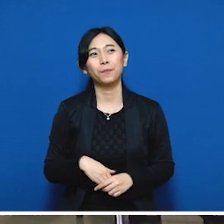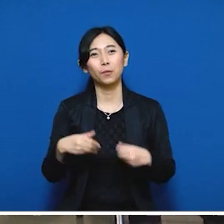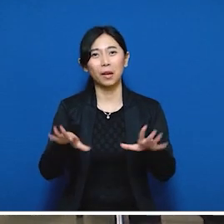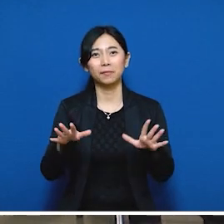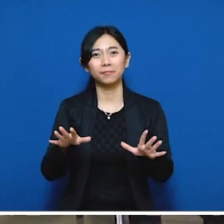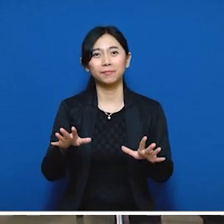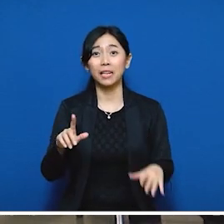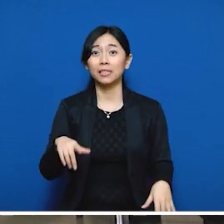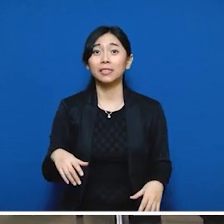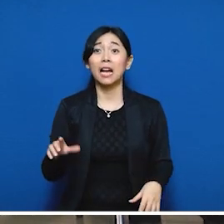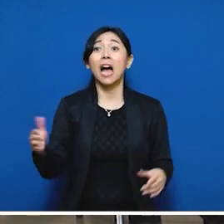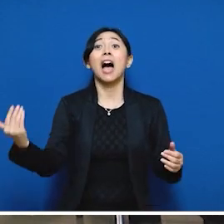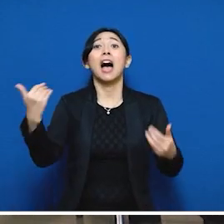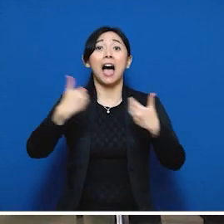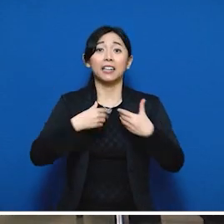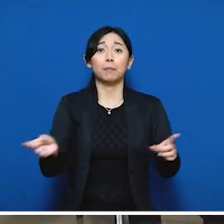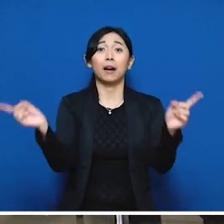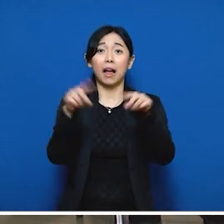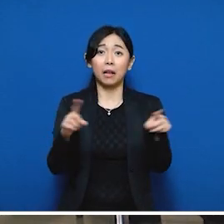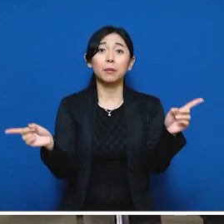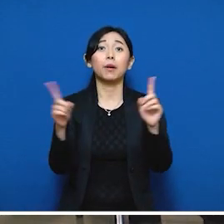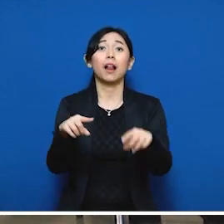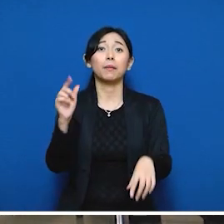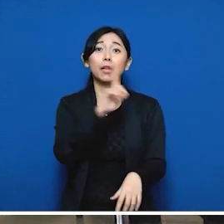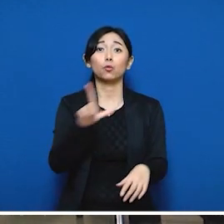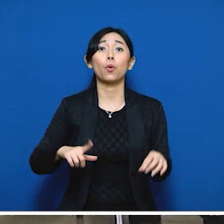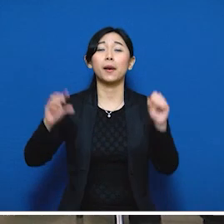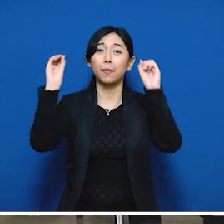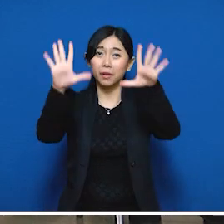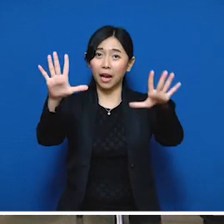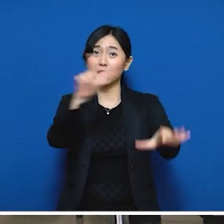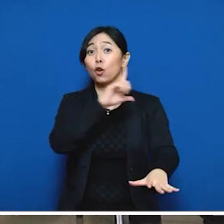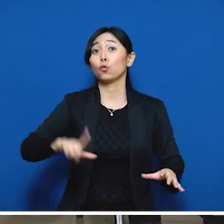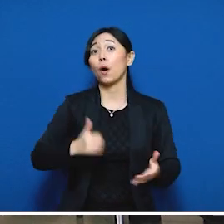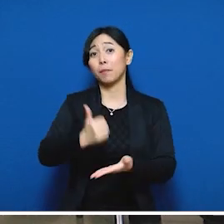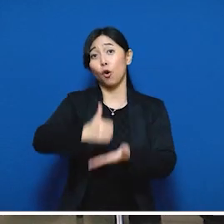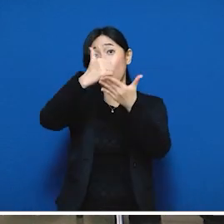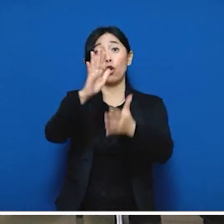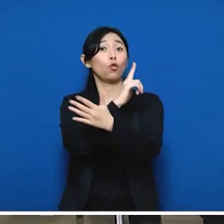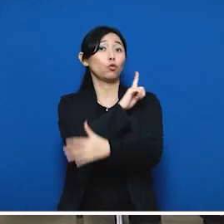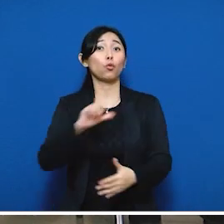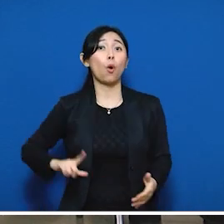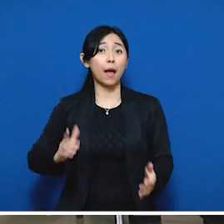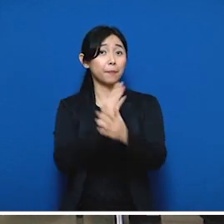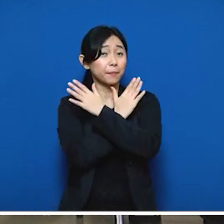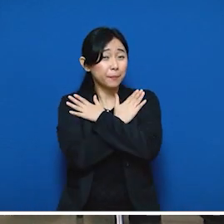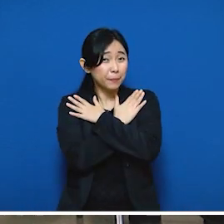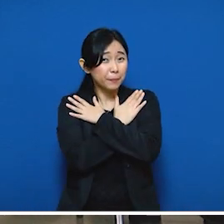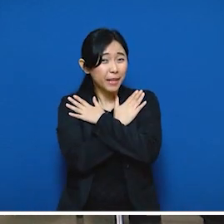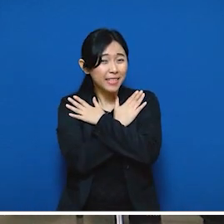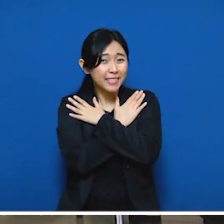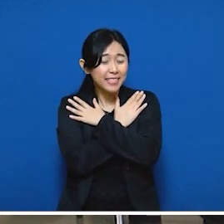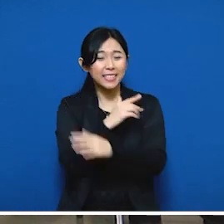Demikian juga pengalaman-pengalaman diberkati oleh Tuhan, ditolong oleh Tuhan, dikasih oleh Tuhan, diciptakan oleh